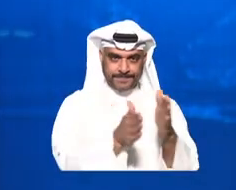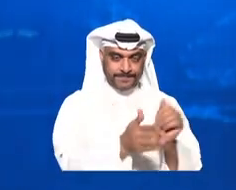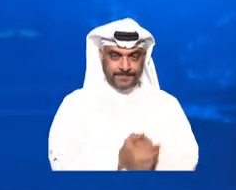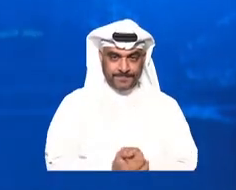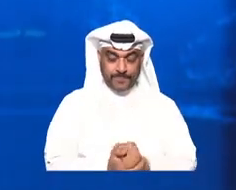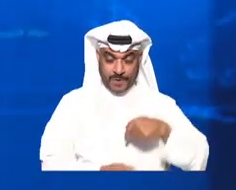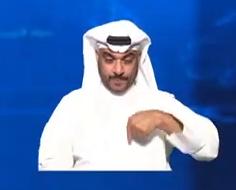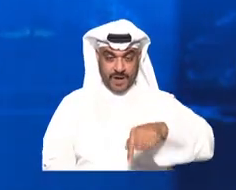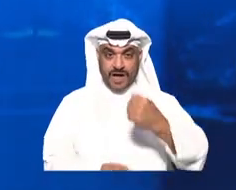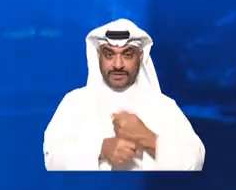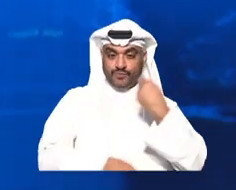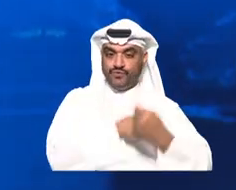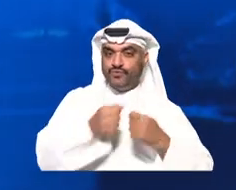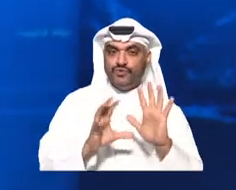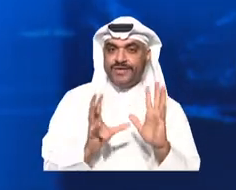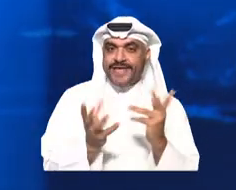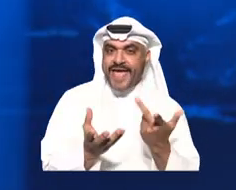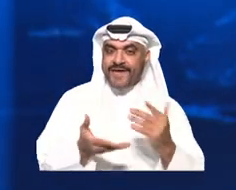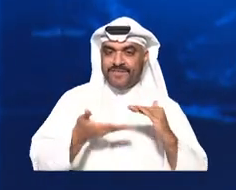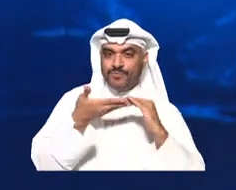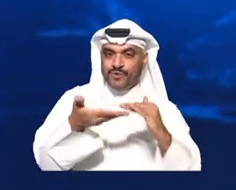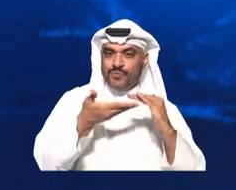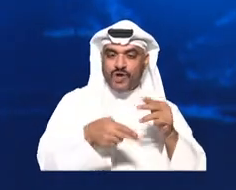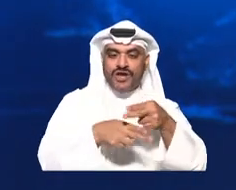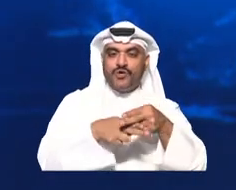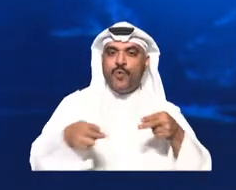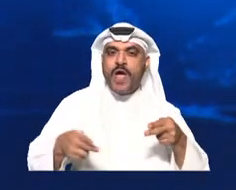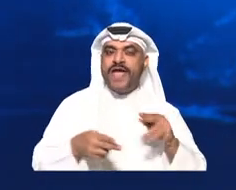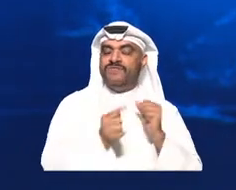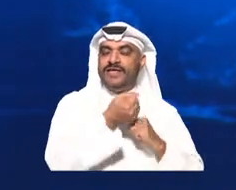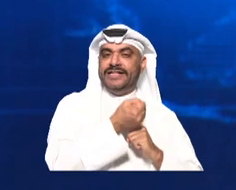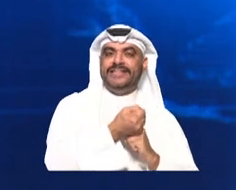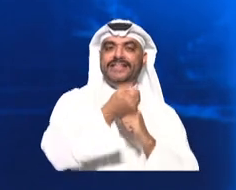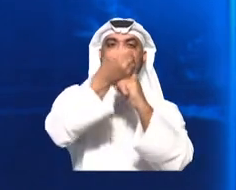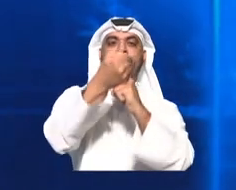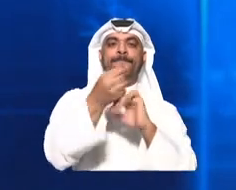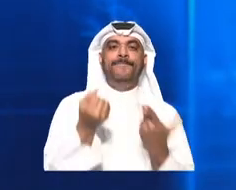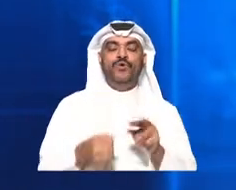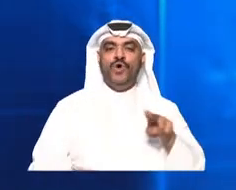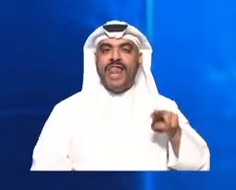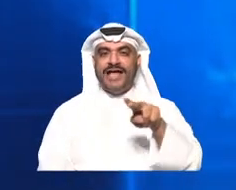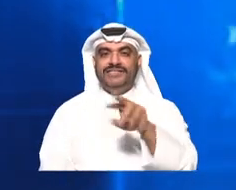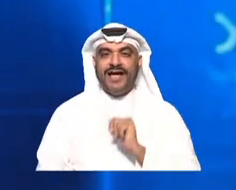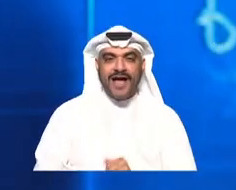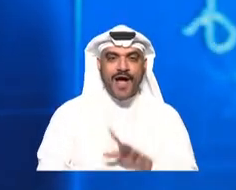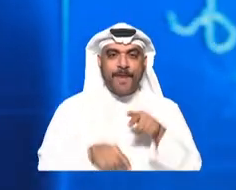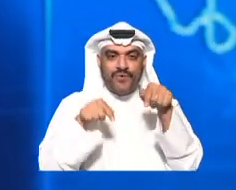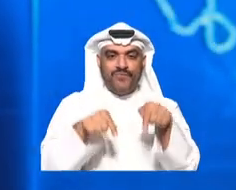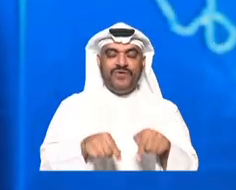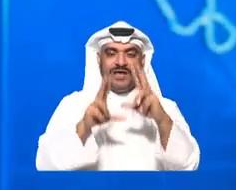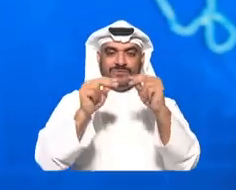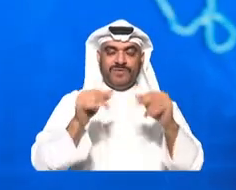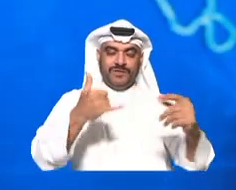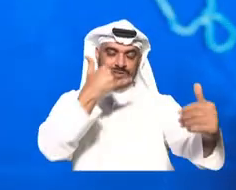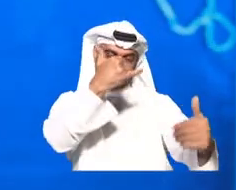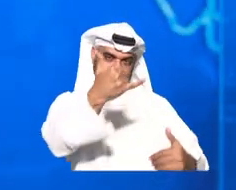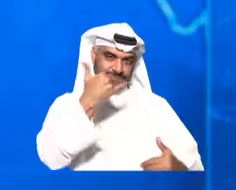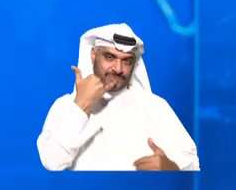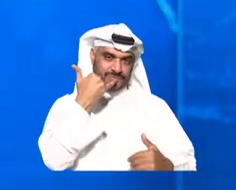وحول جهود دولة الكويت في دعم الأشقاء في لبنان لتجاوز هذه الأزمة ينضم إلينا عبر الهاتف